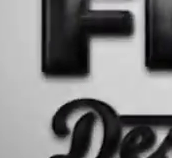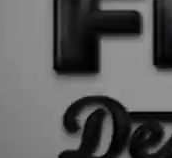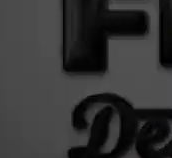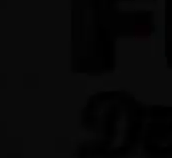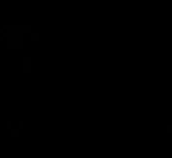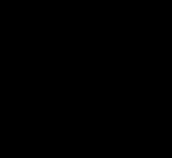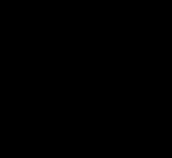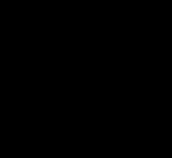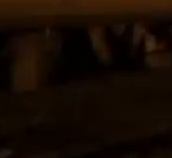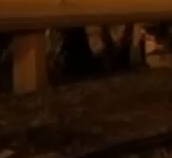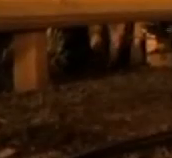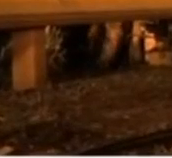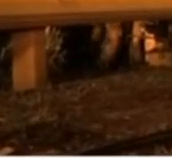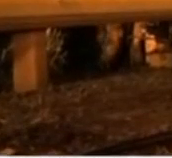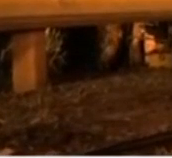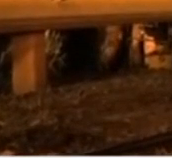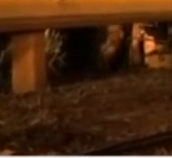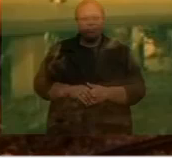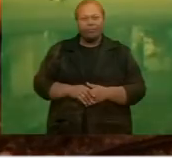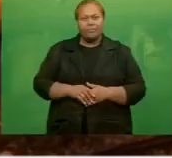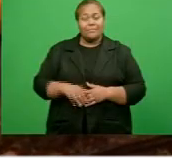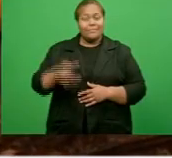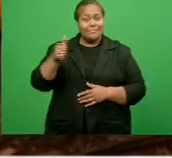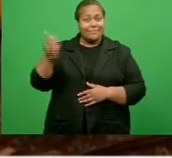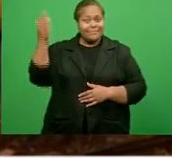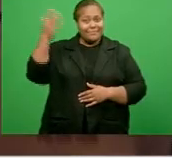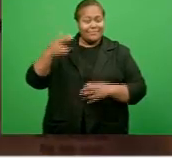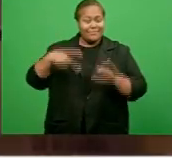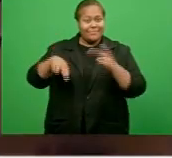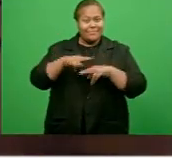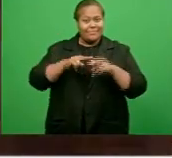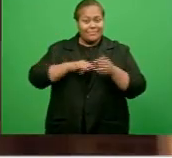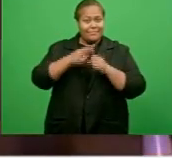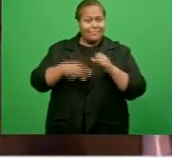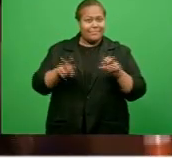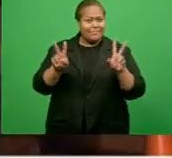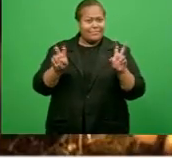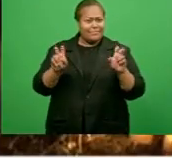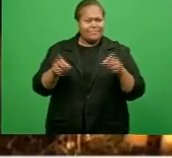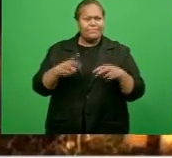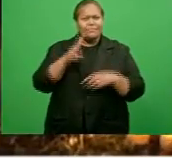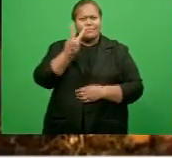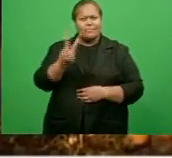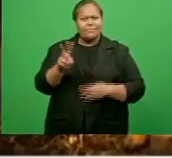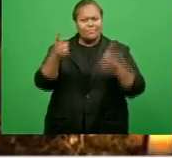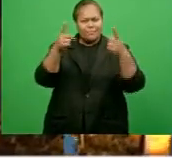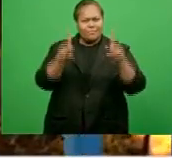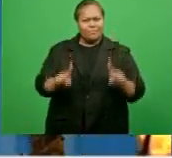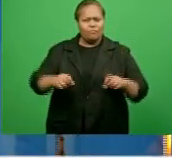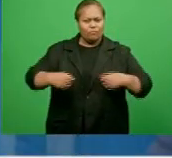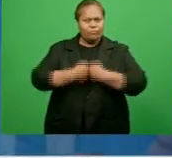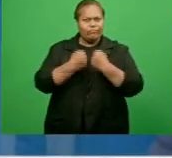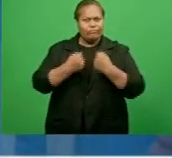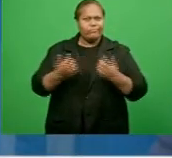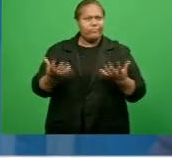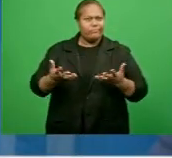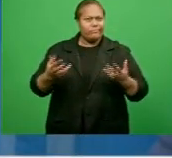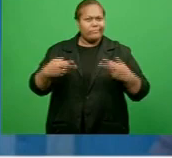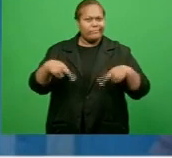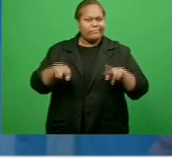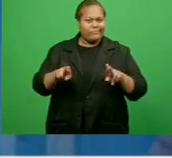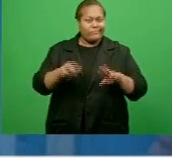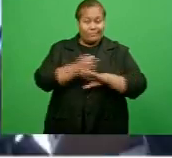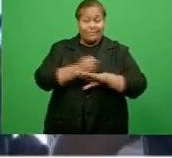2 देश की धड़कन। Good evening, Fiji. In this bulletin, 2 dead following horrific road accident.